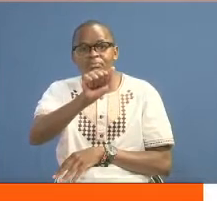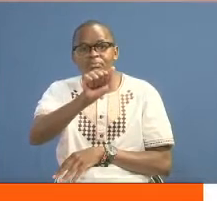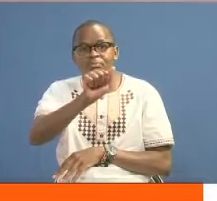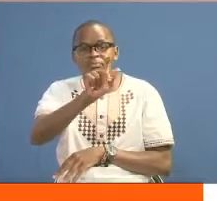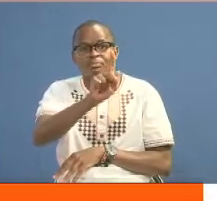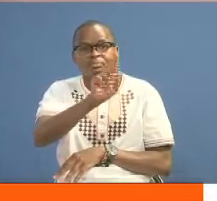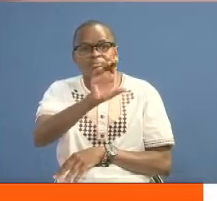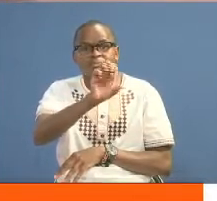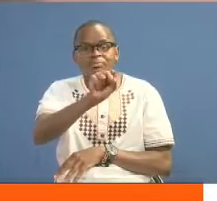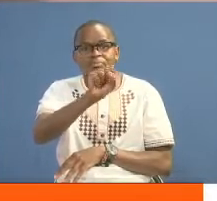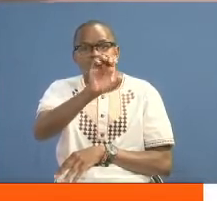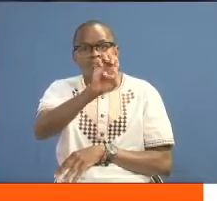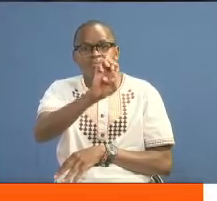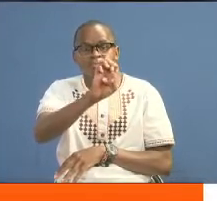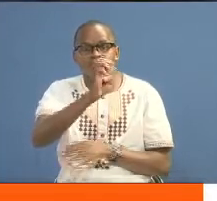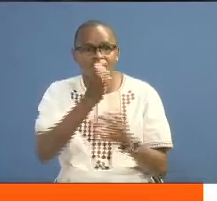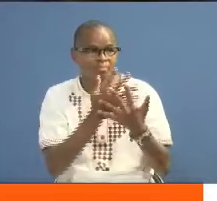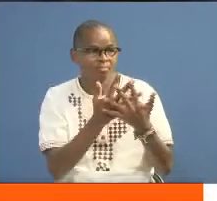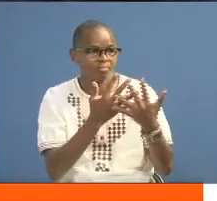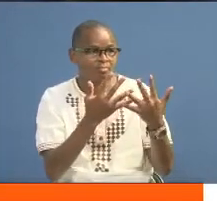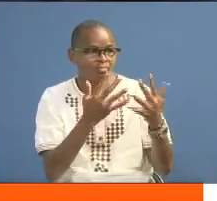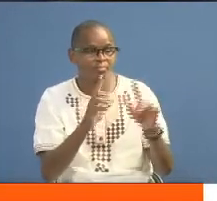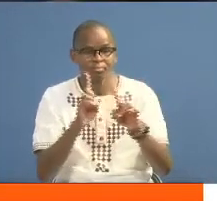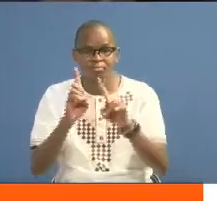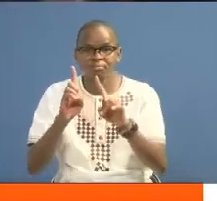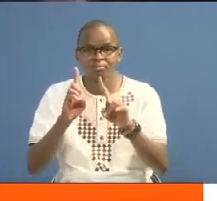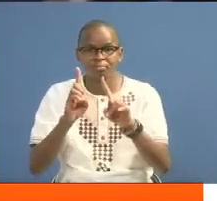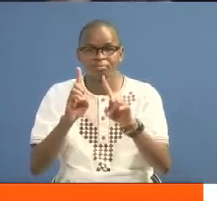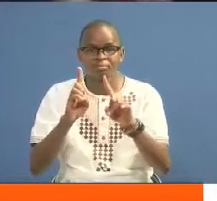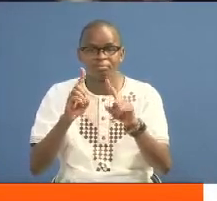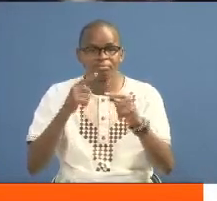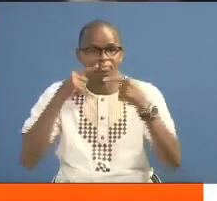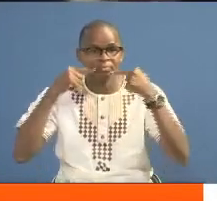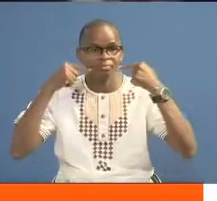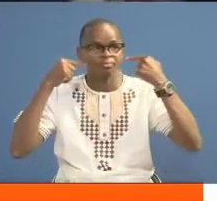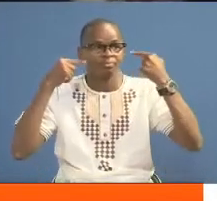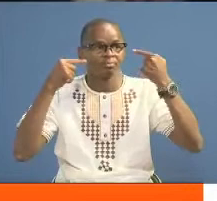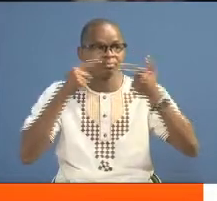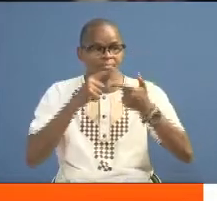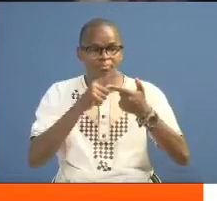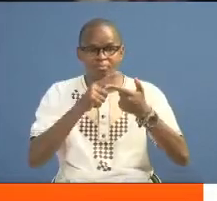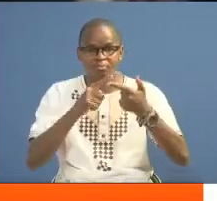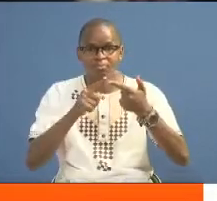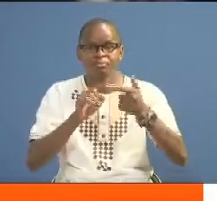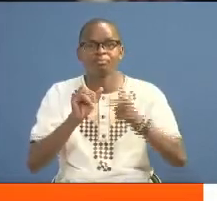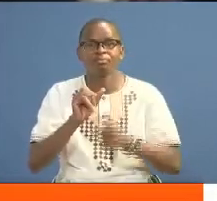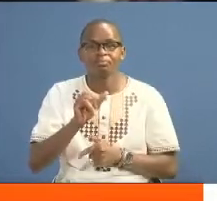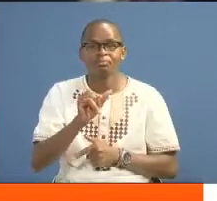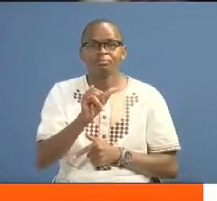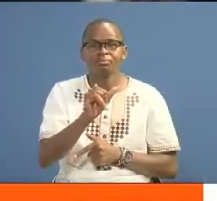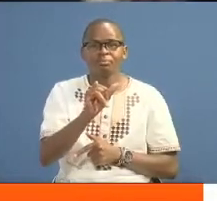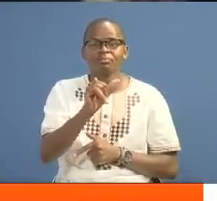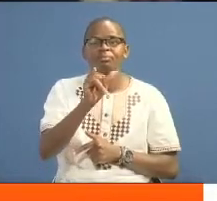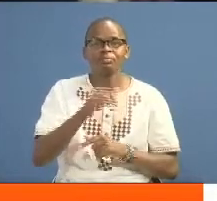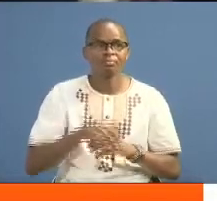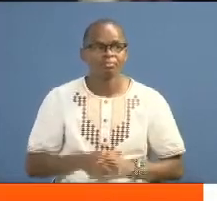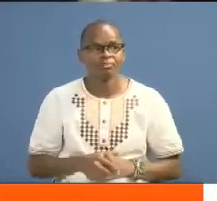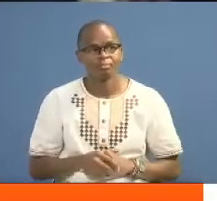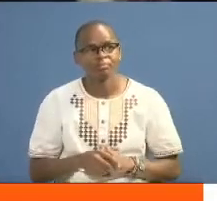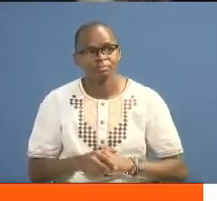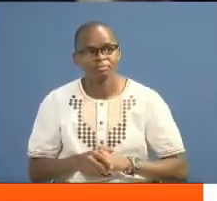kidato cha 4, jambo ambalo lilimpa tabasamu la kupaa angani.